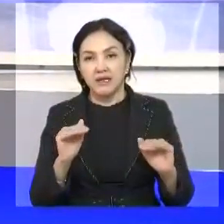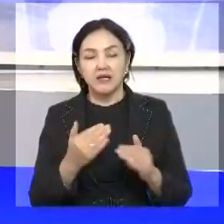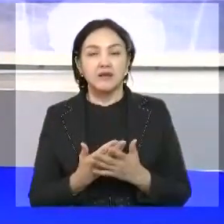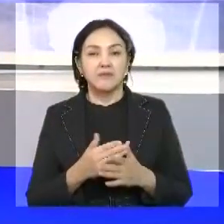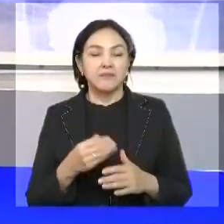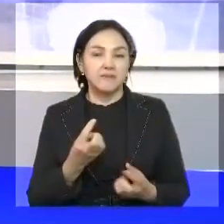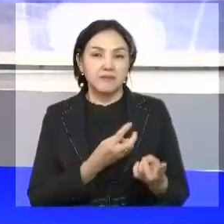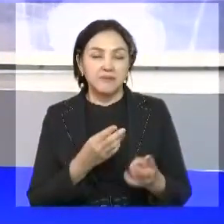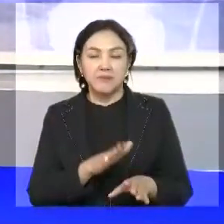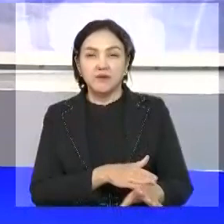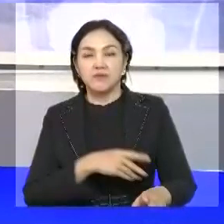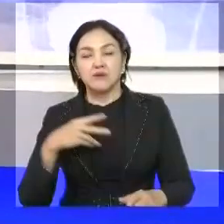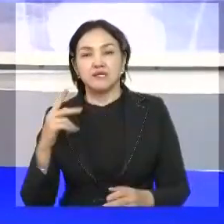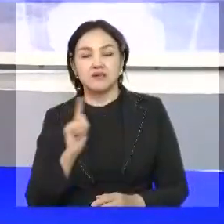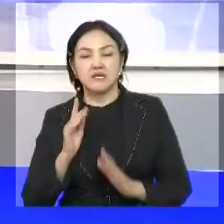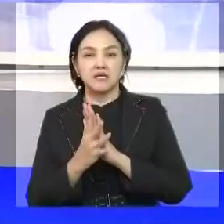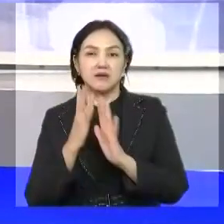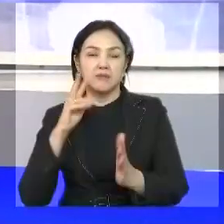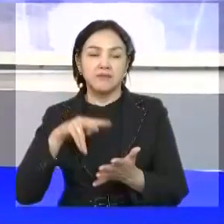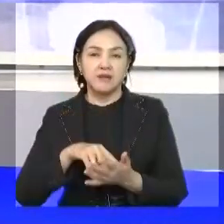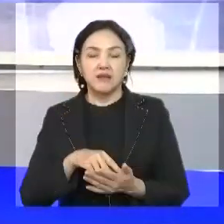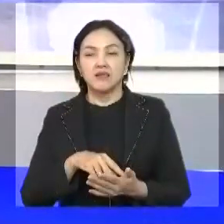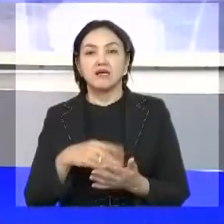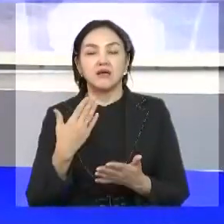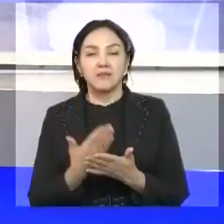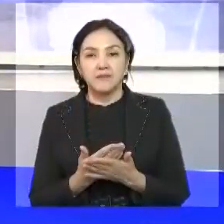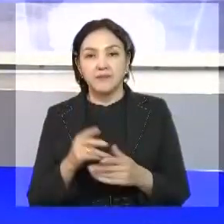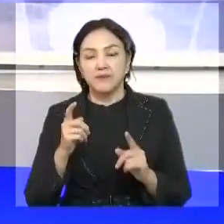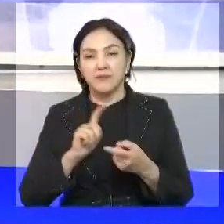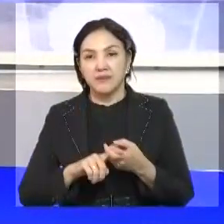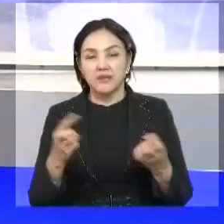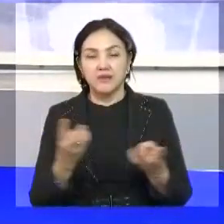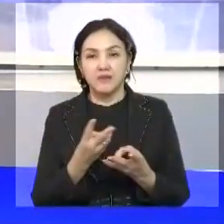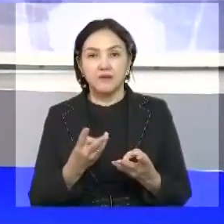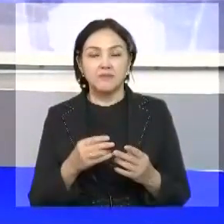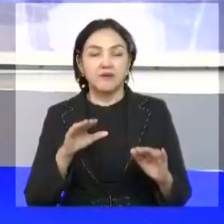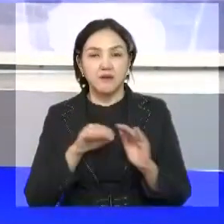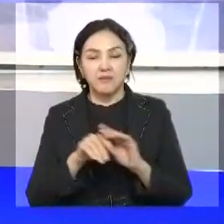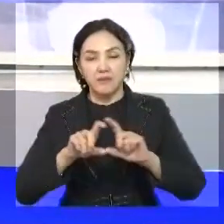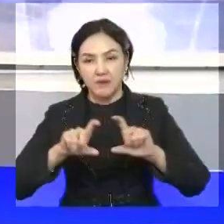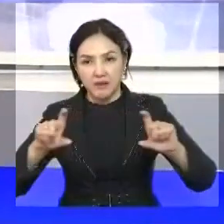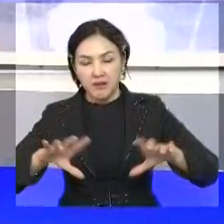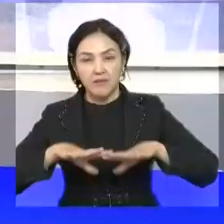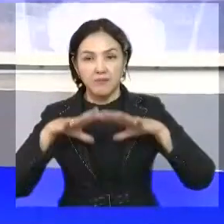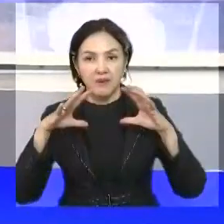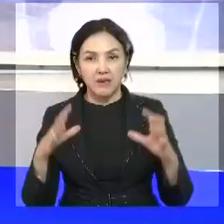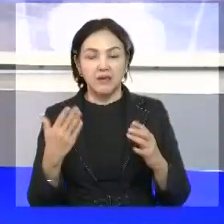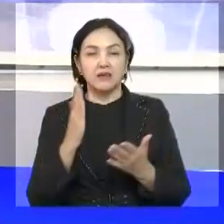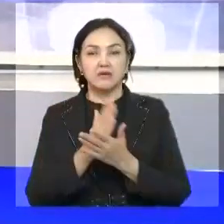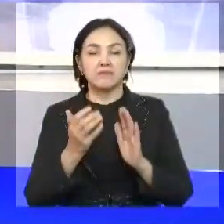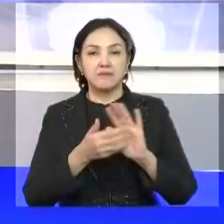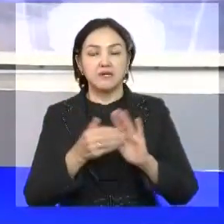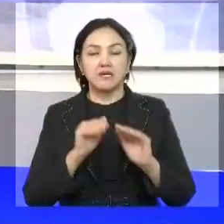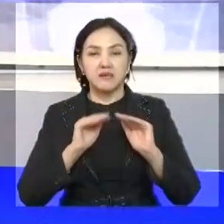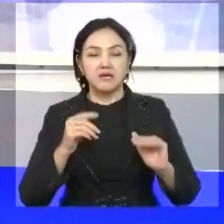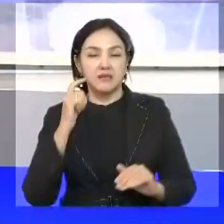люди вынуждены долго ожидать своей очереди на приём к специалисту в этой связи требуется более вместительное здание Кроме того имеется нехватка